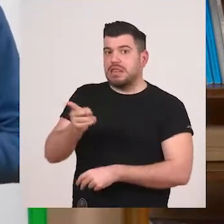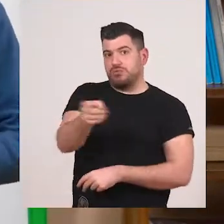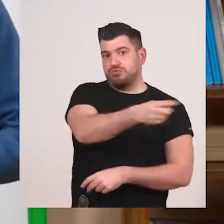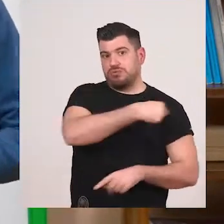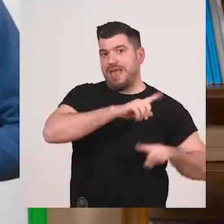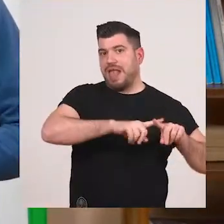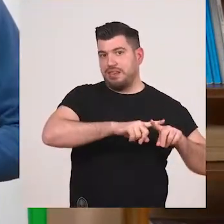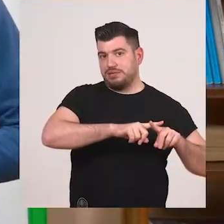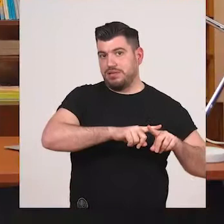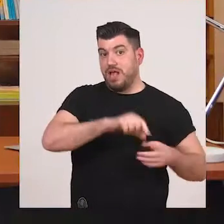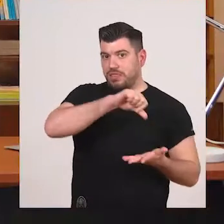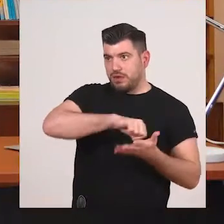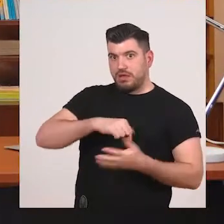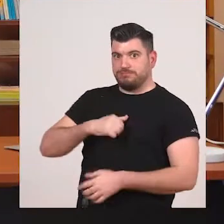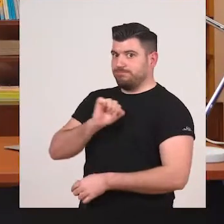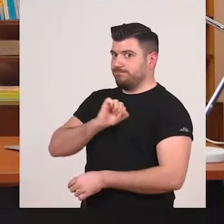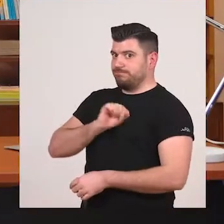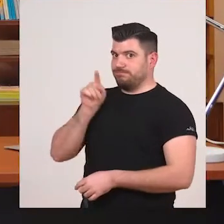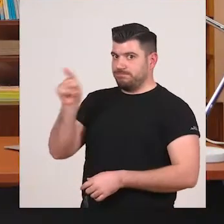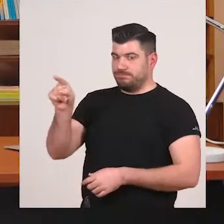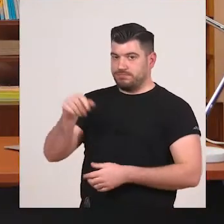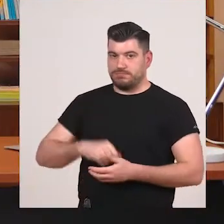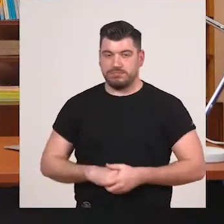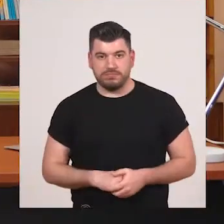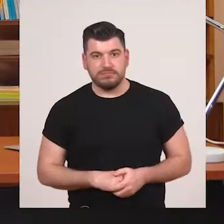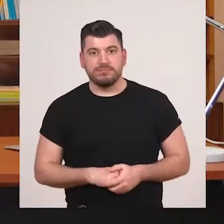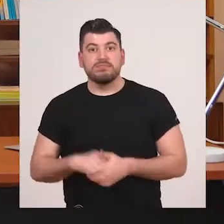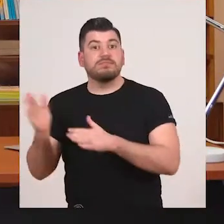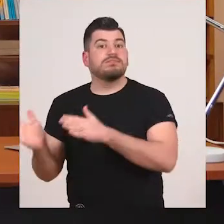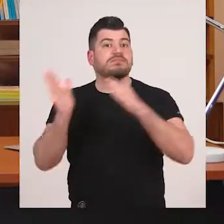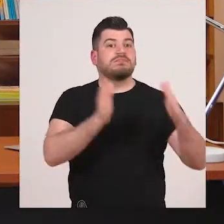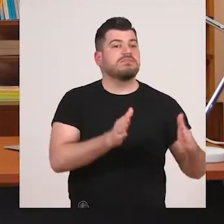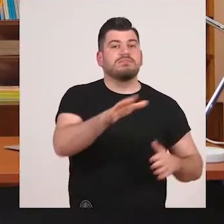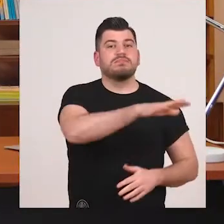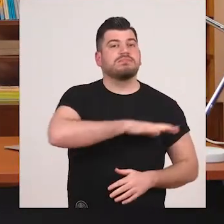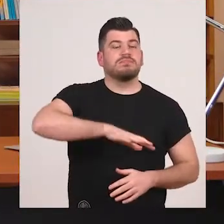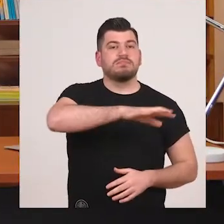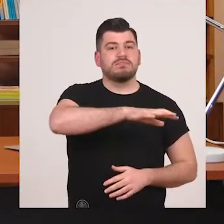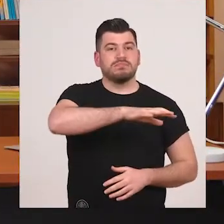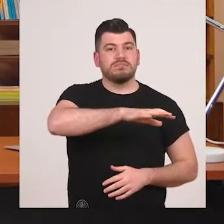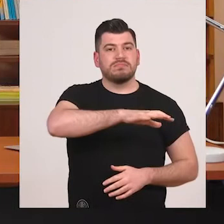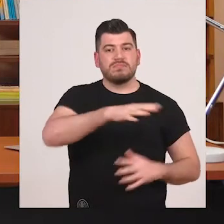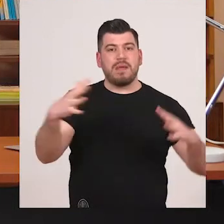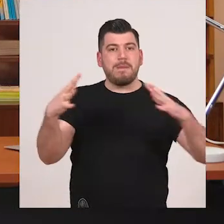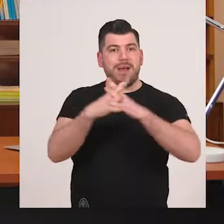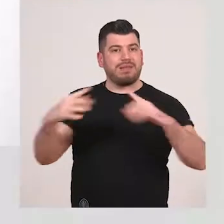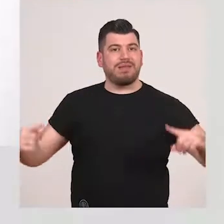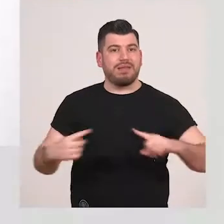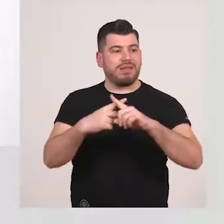και συγκεκριμένα τους Αθηναίους. Από την άλλη πλευρά, σε αυτή τη μάχη έχουμε την